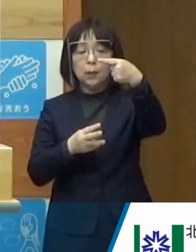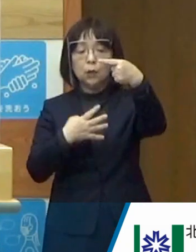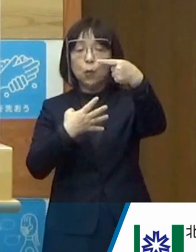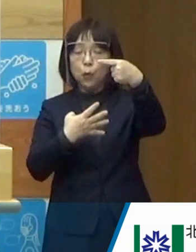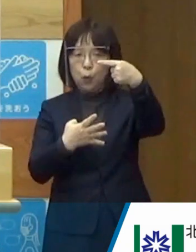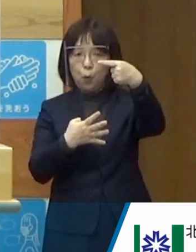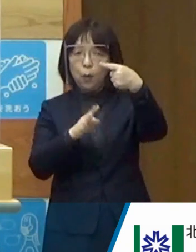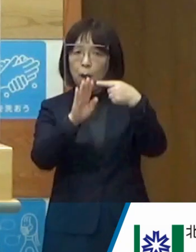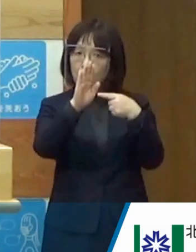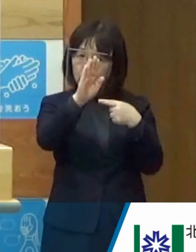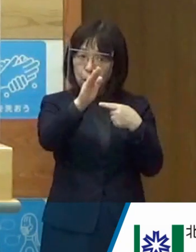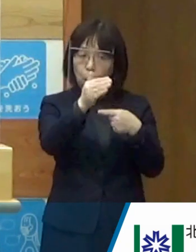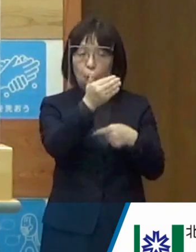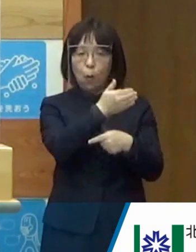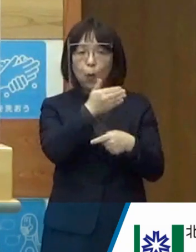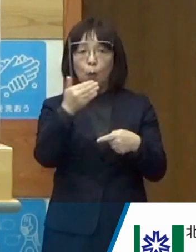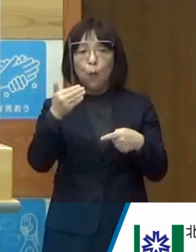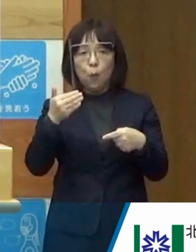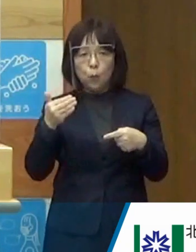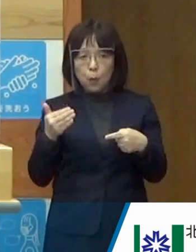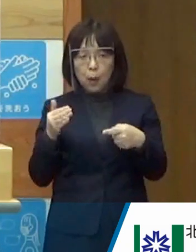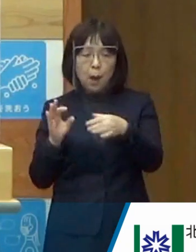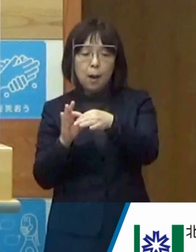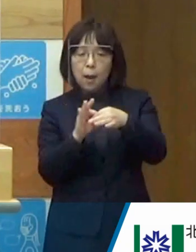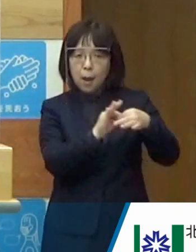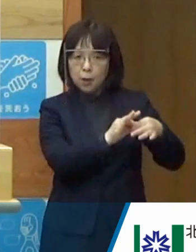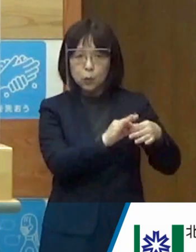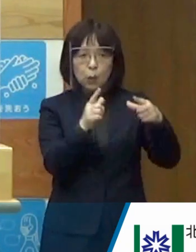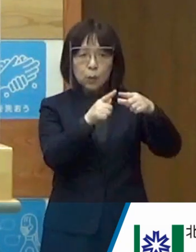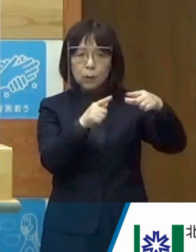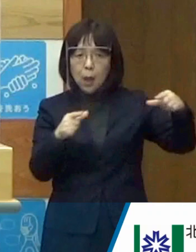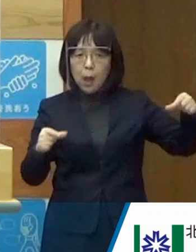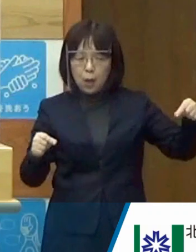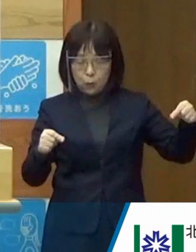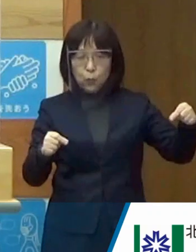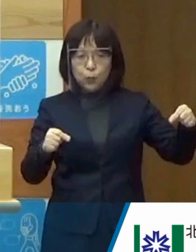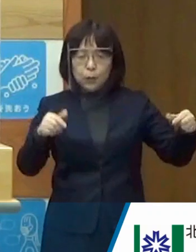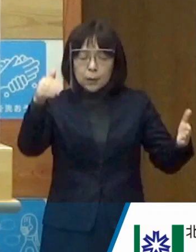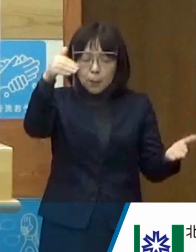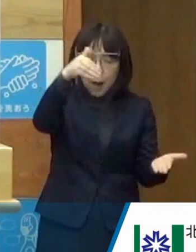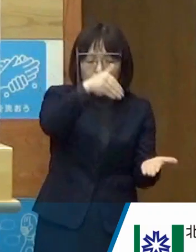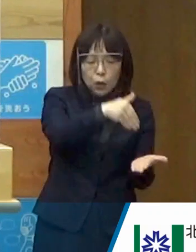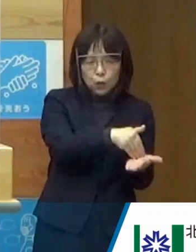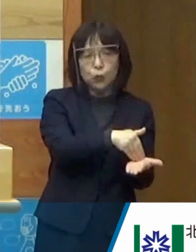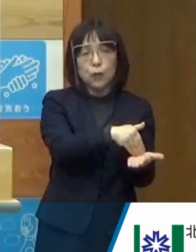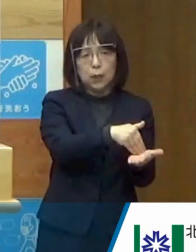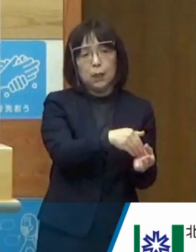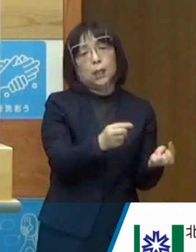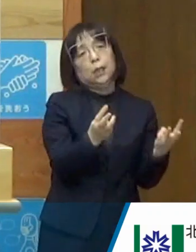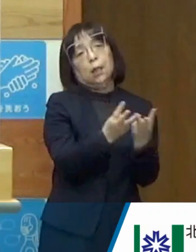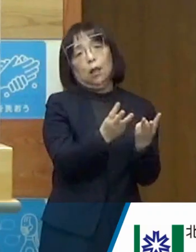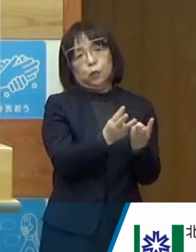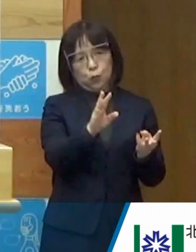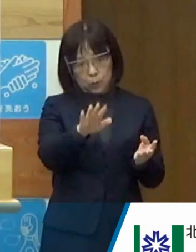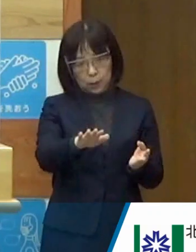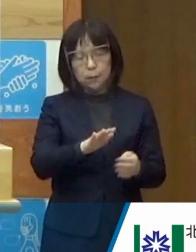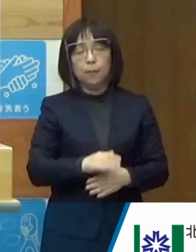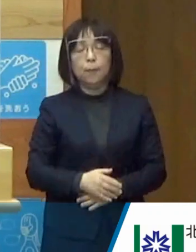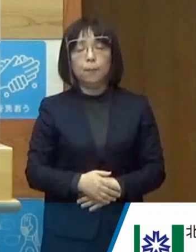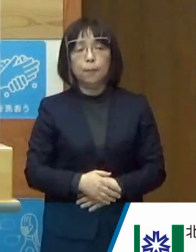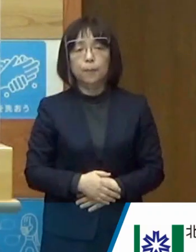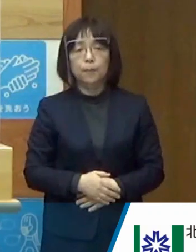降9日連続で全国で最も低い水準という状況になっているところであります